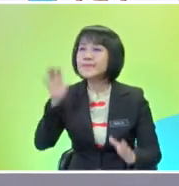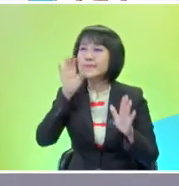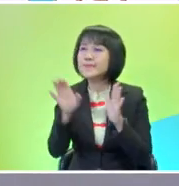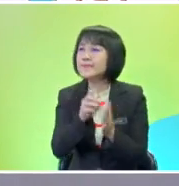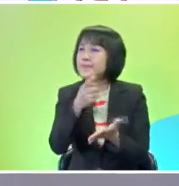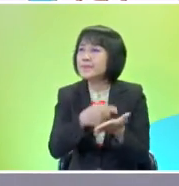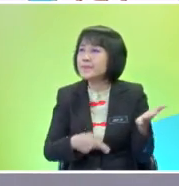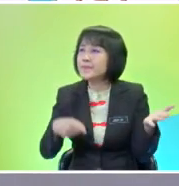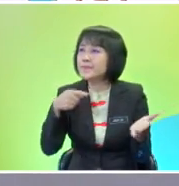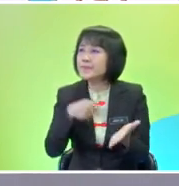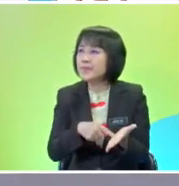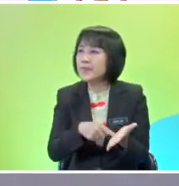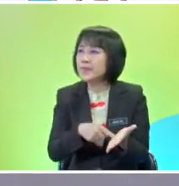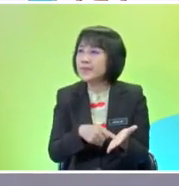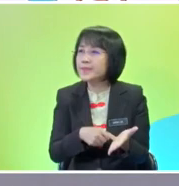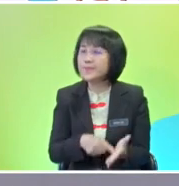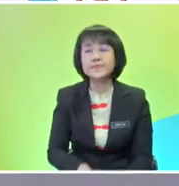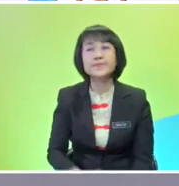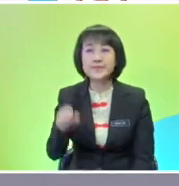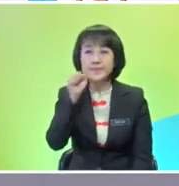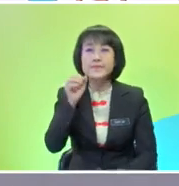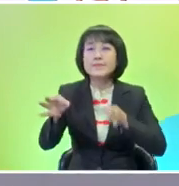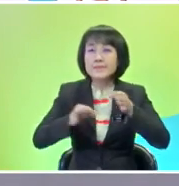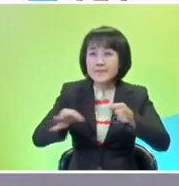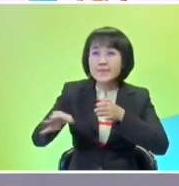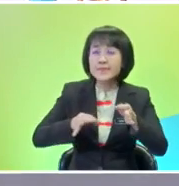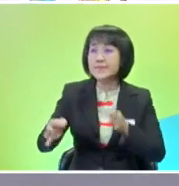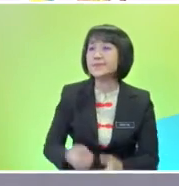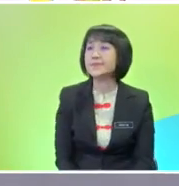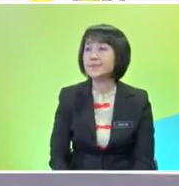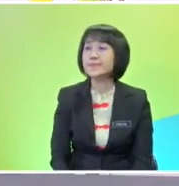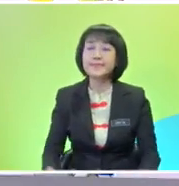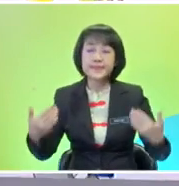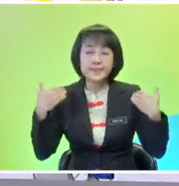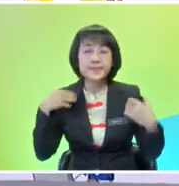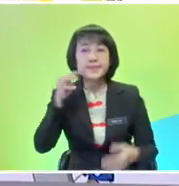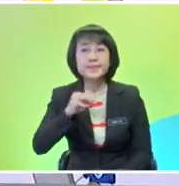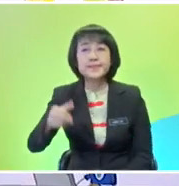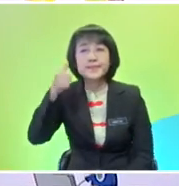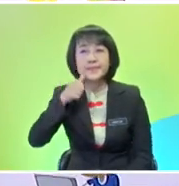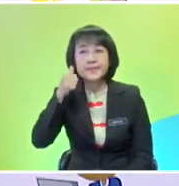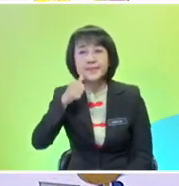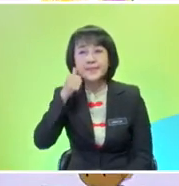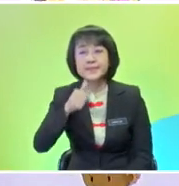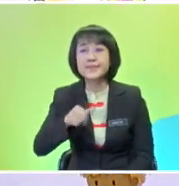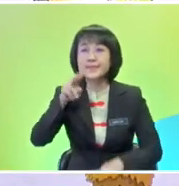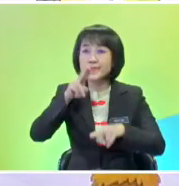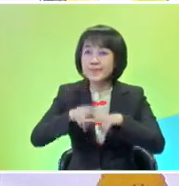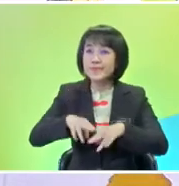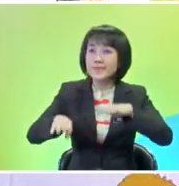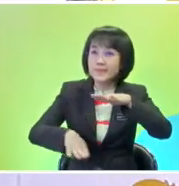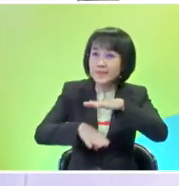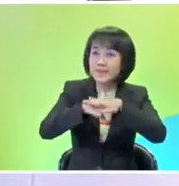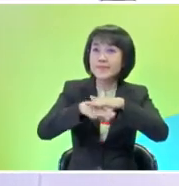ya Cuba Kak Mira Terangkan Gambar apa dekat kawan-kawan ada murid perempuan duduk dekat bawah